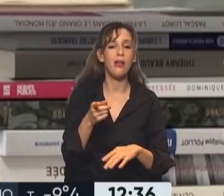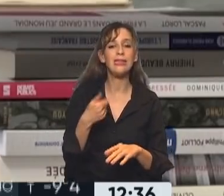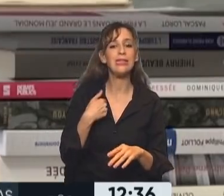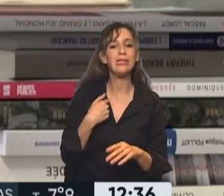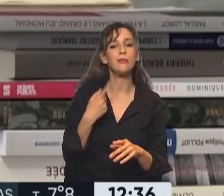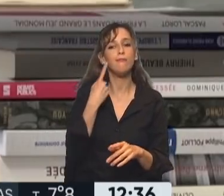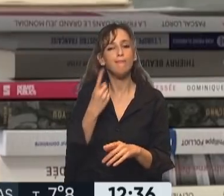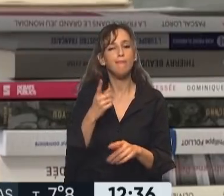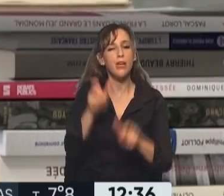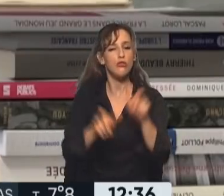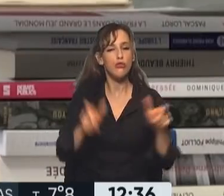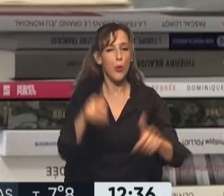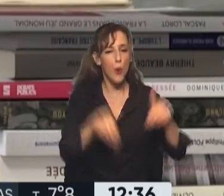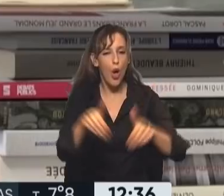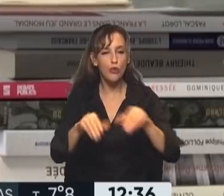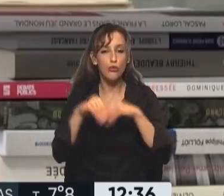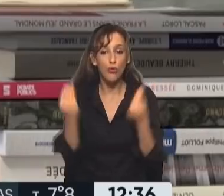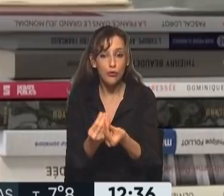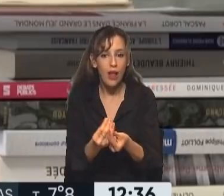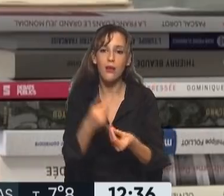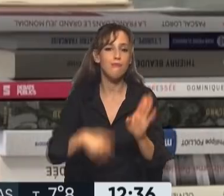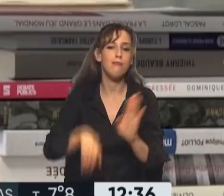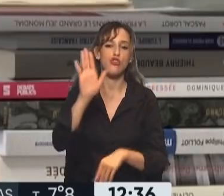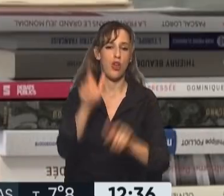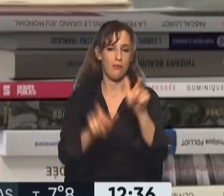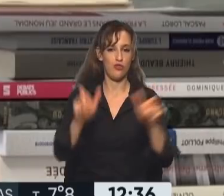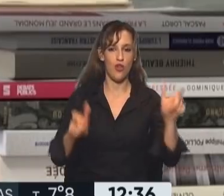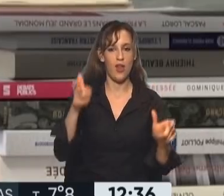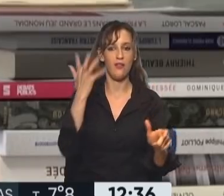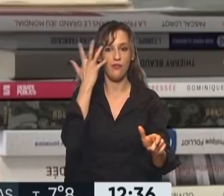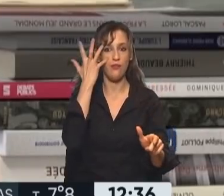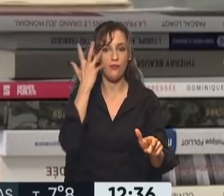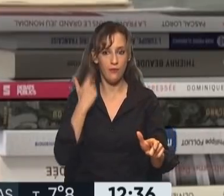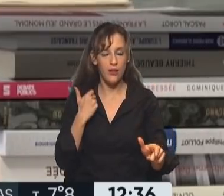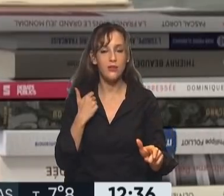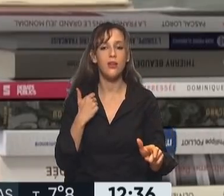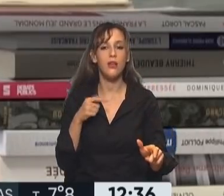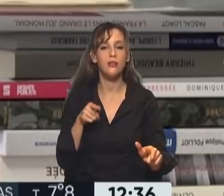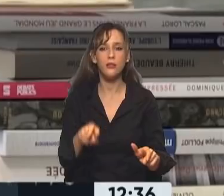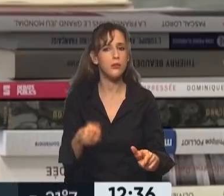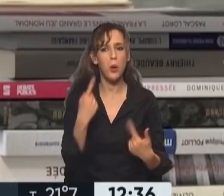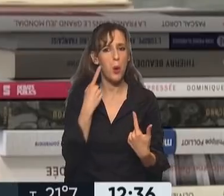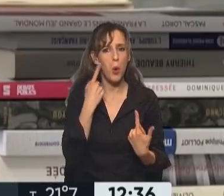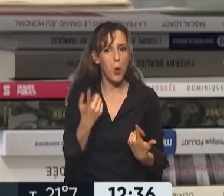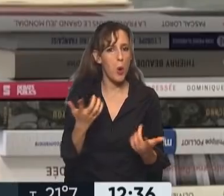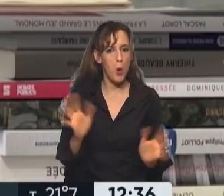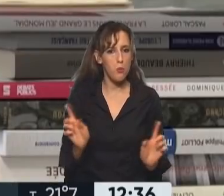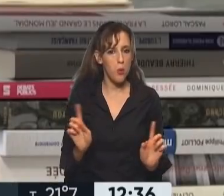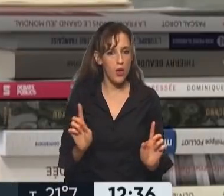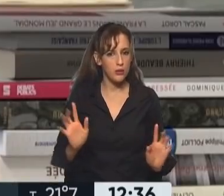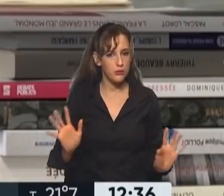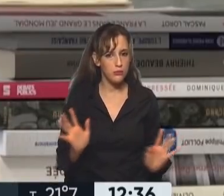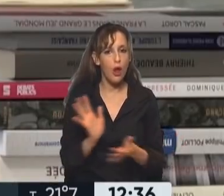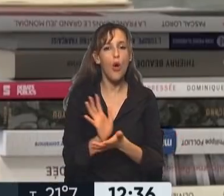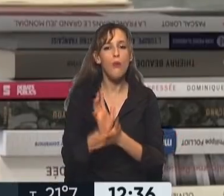manière générale, si on élargit auprès de l'ensemble de l'électorat, qu'une majorité de Français n'est pas critique soit à l'égard